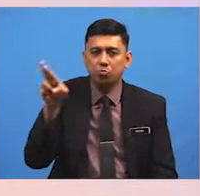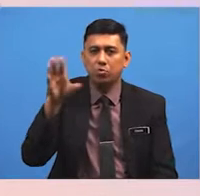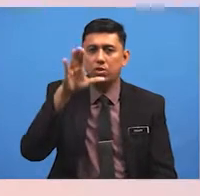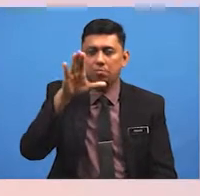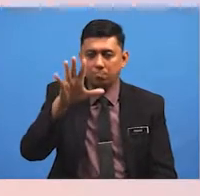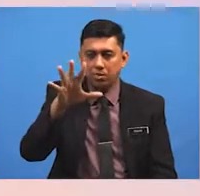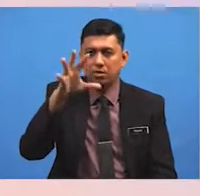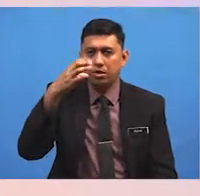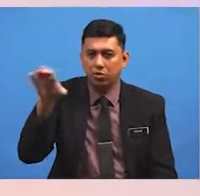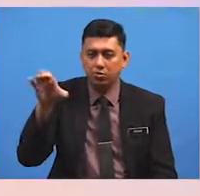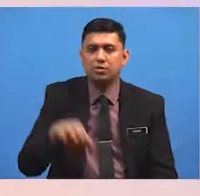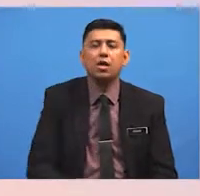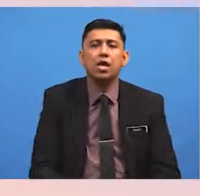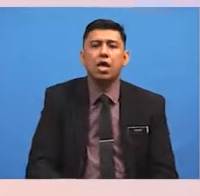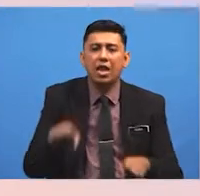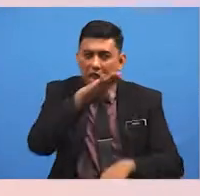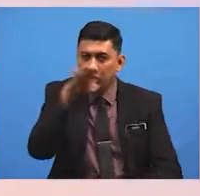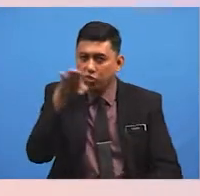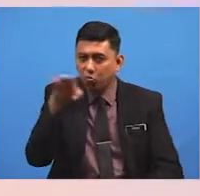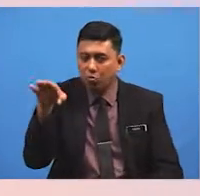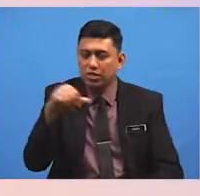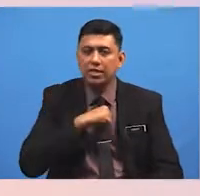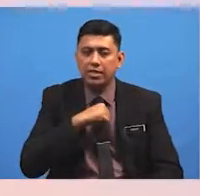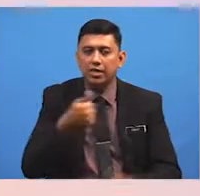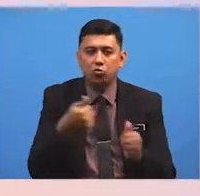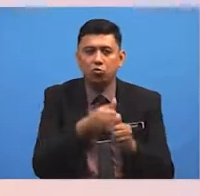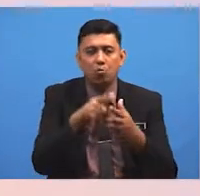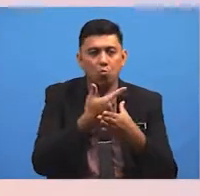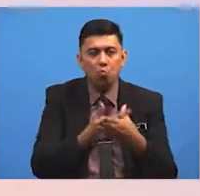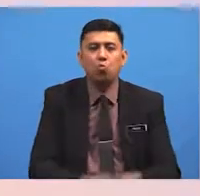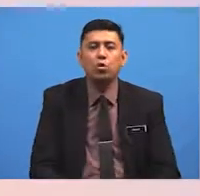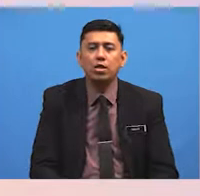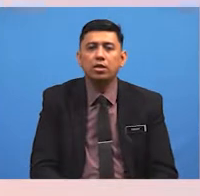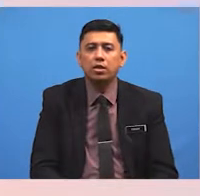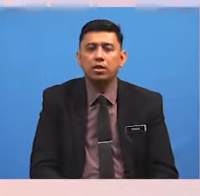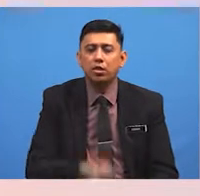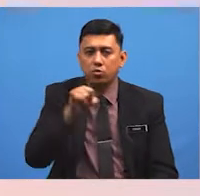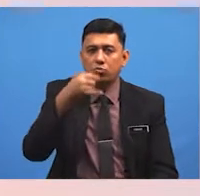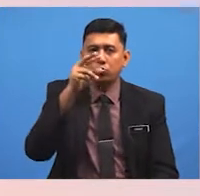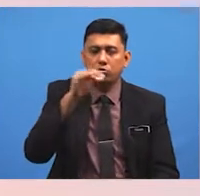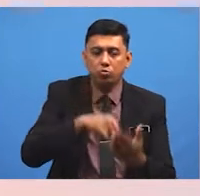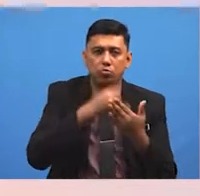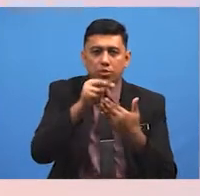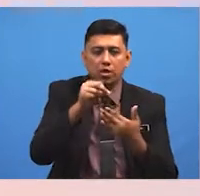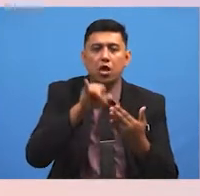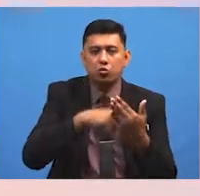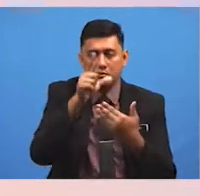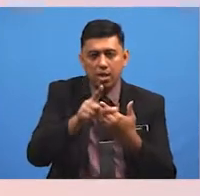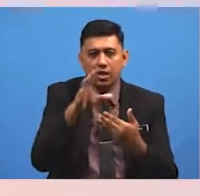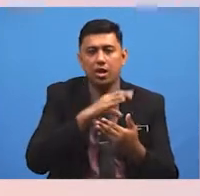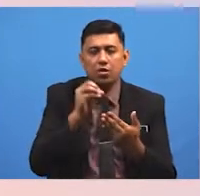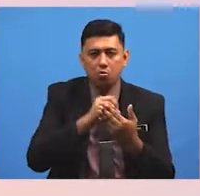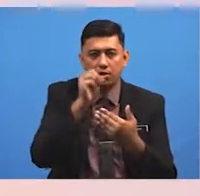m1500 bila jok masing-masing dan kada bayaran bulan Juni Juli dan ogos